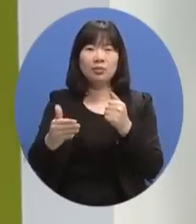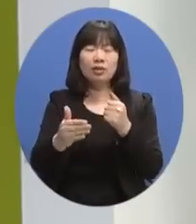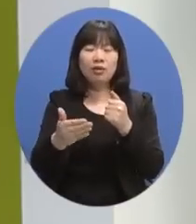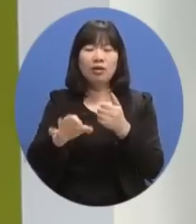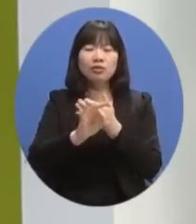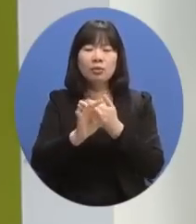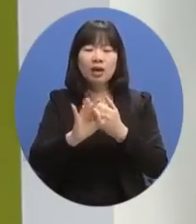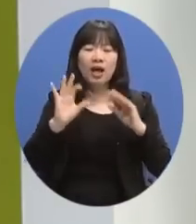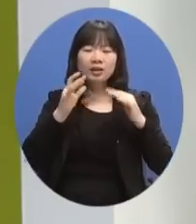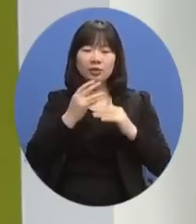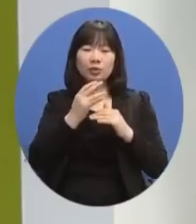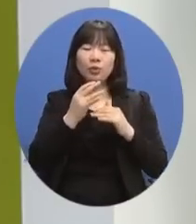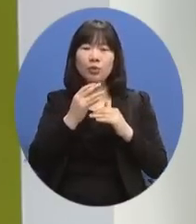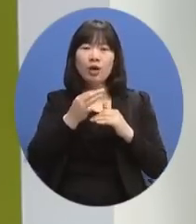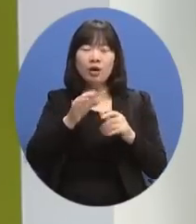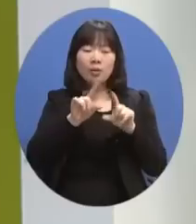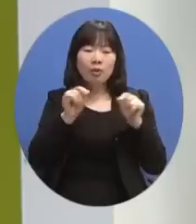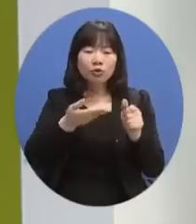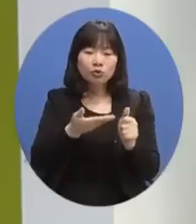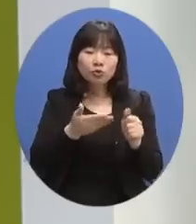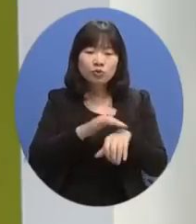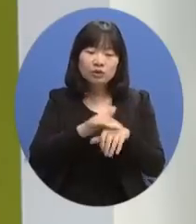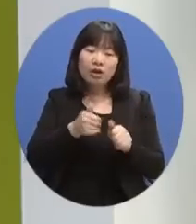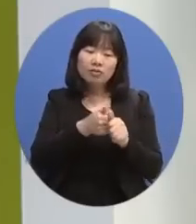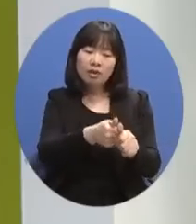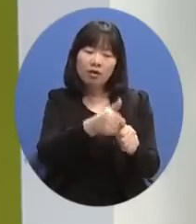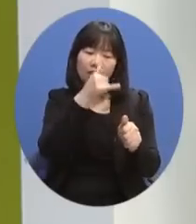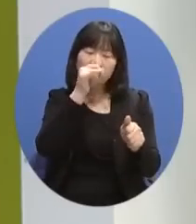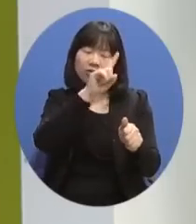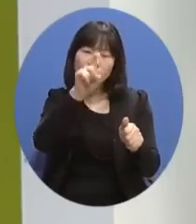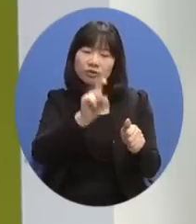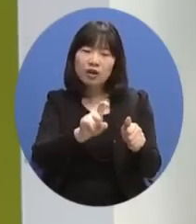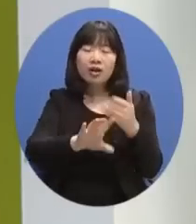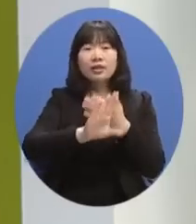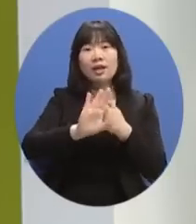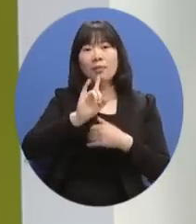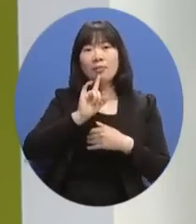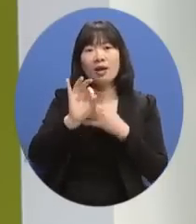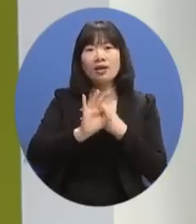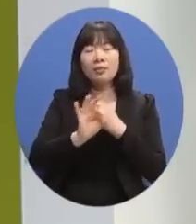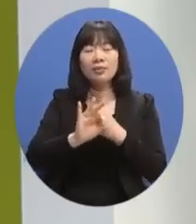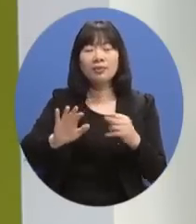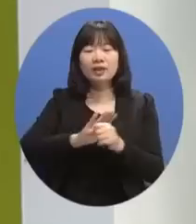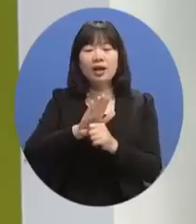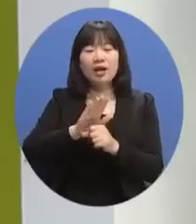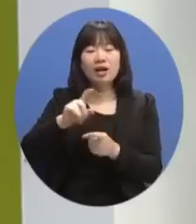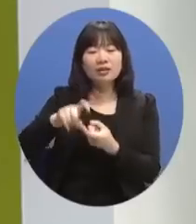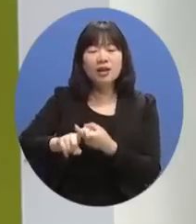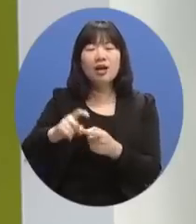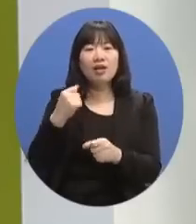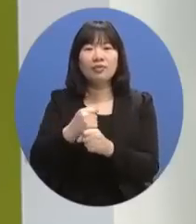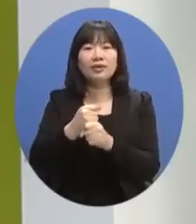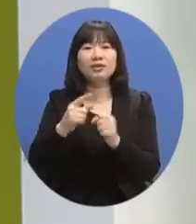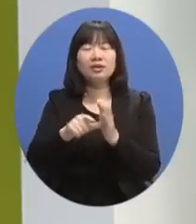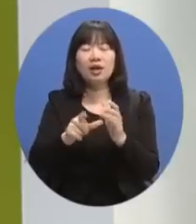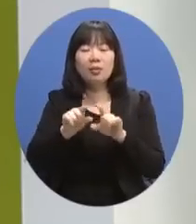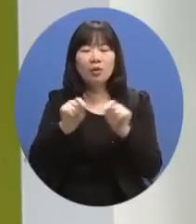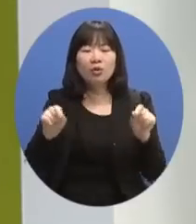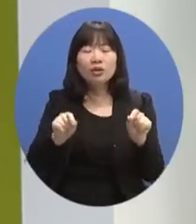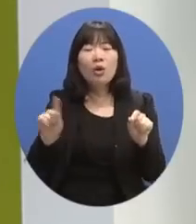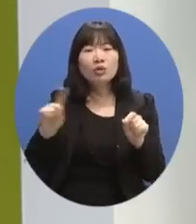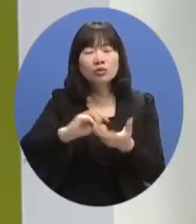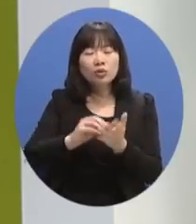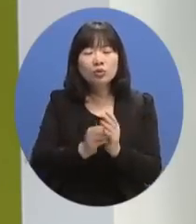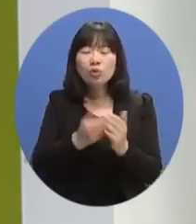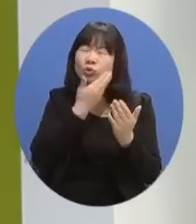그럼 애기도 먹이주는 사람을 가장 잘 따르지 않을까? 즉, 다른 말로 말하면 애착 형성에서 먹이가